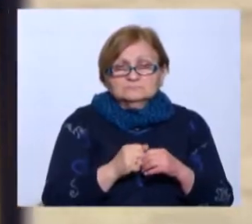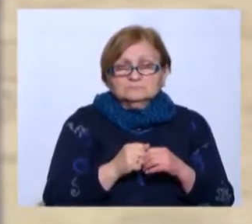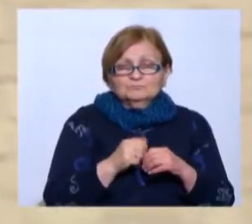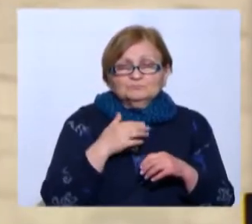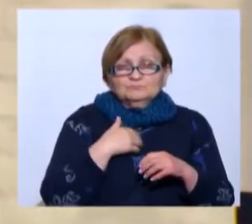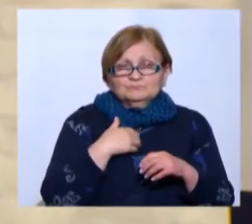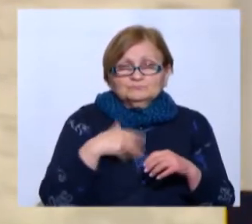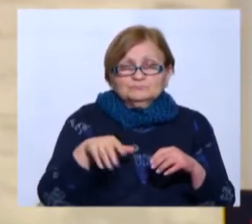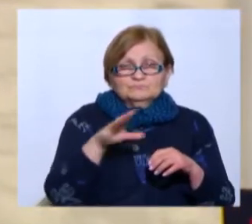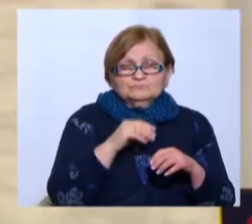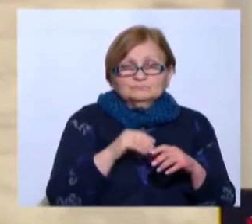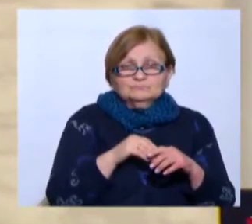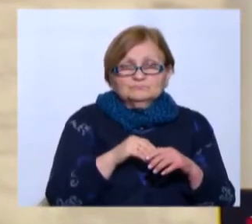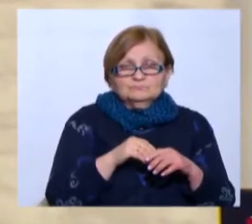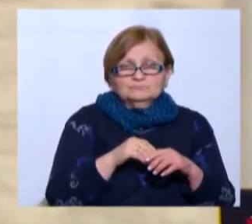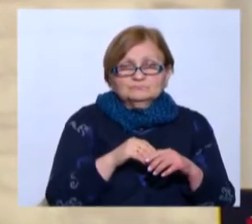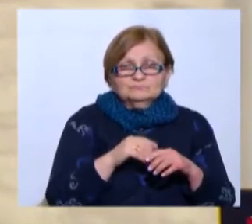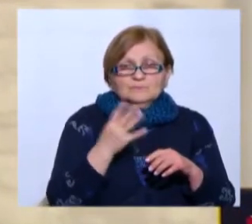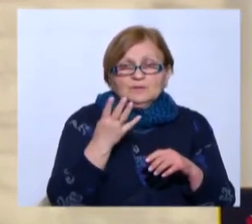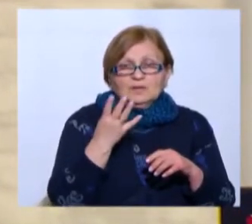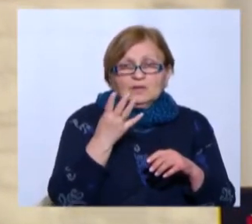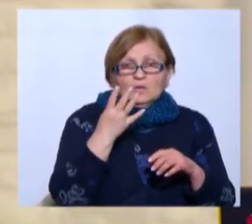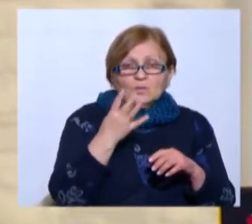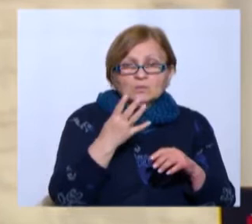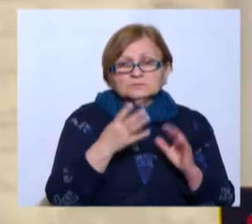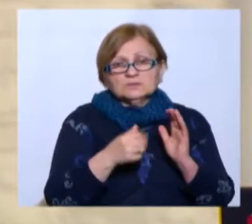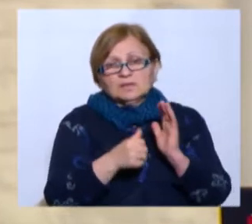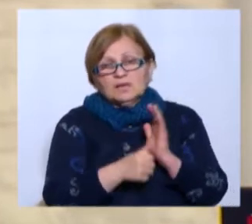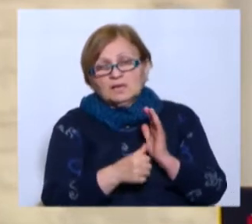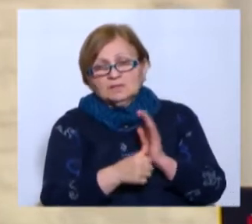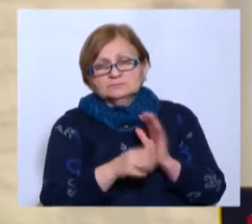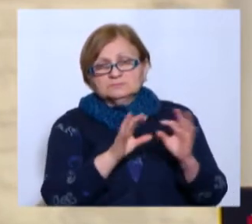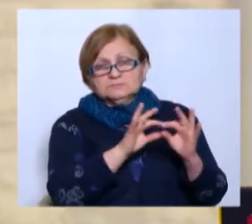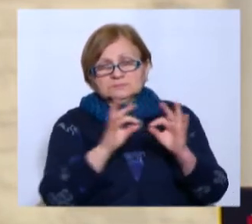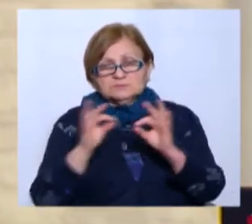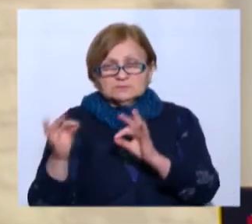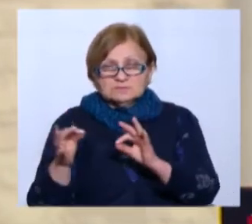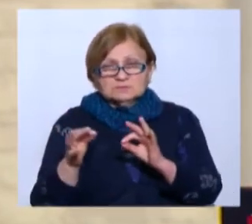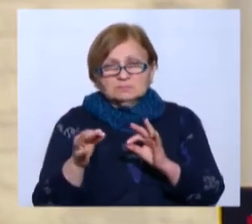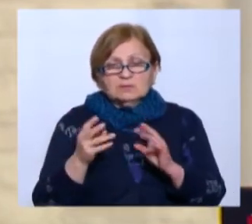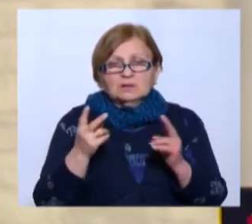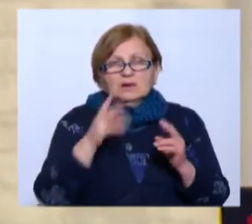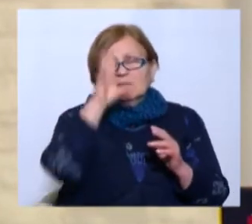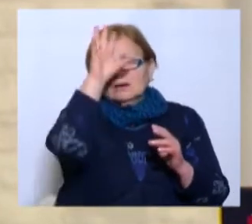ჩვენ დაახლოებით 4-6 წინადადებით ვაჯამებთ ყოველივე